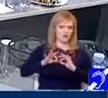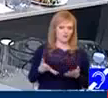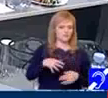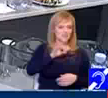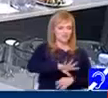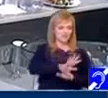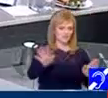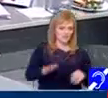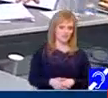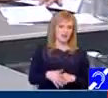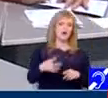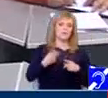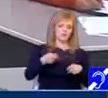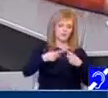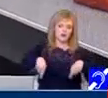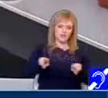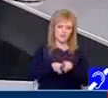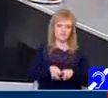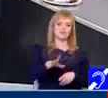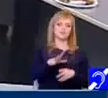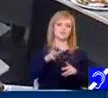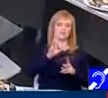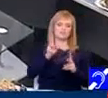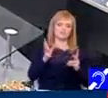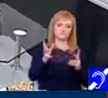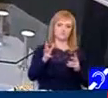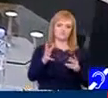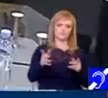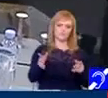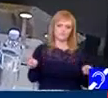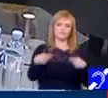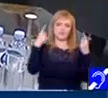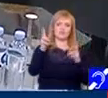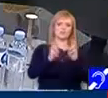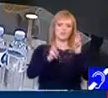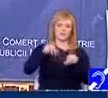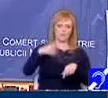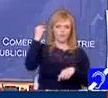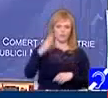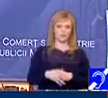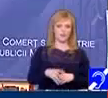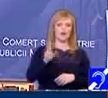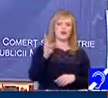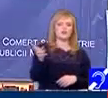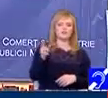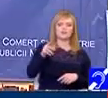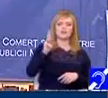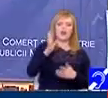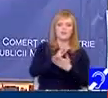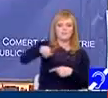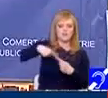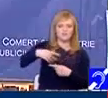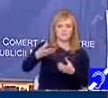pentru Dezvoltarea Sectorului Întreprinderilor Mici și Mijlocii facilitează accesarea creditelor. Atunci când agentul economic se adresează la bancă pentru a